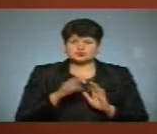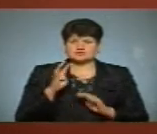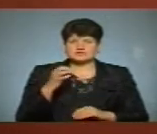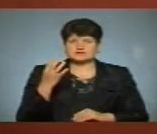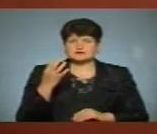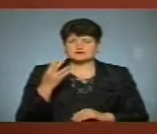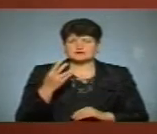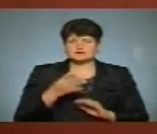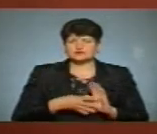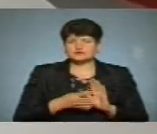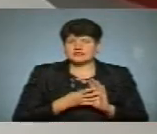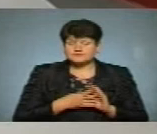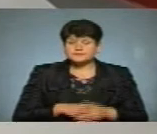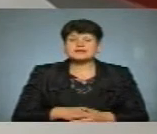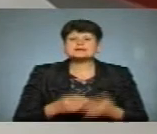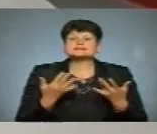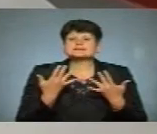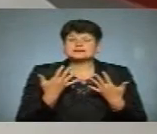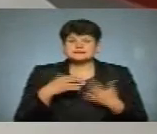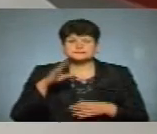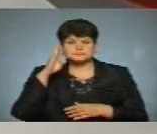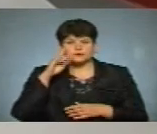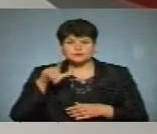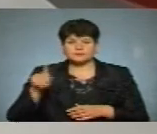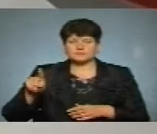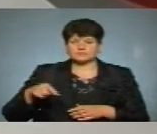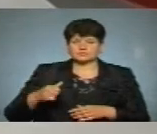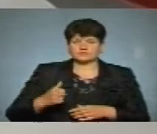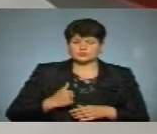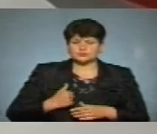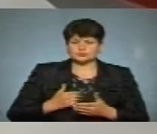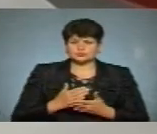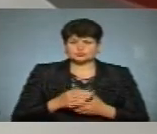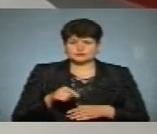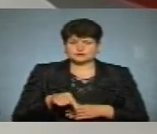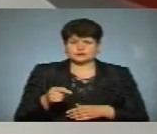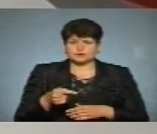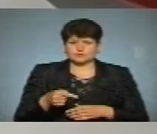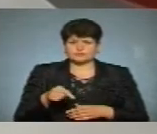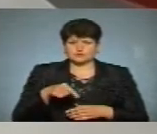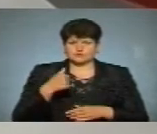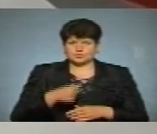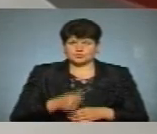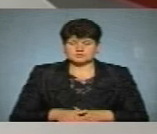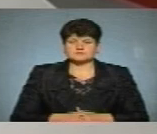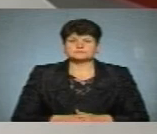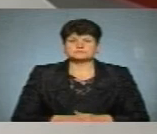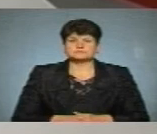098-49-27-499. Отже, розкажіть, скільки юнаків призвуть до війська, до військової служби на Тернопільщині цьогоріч?